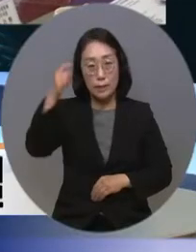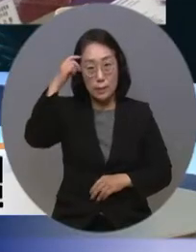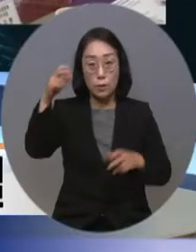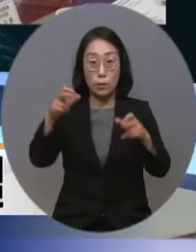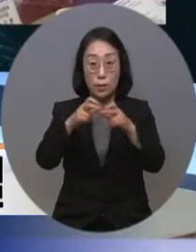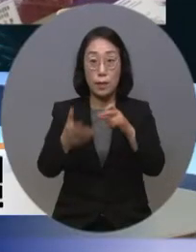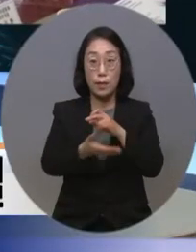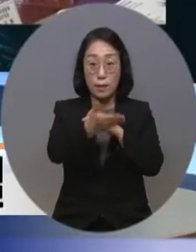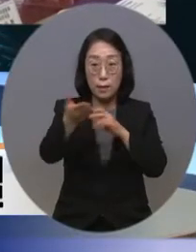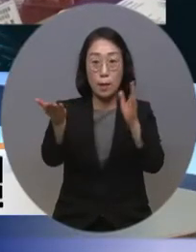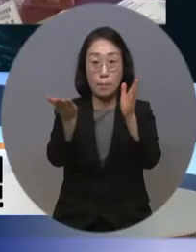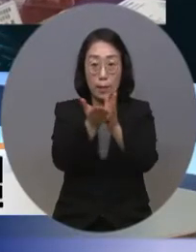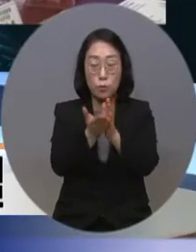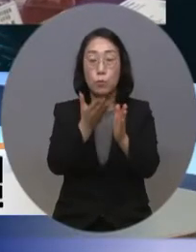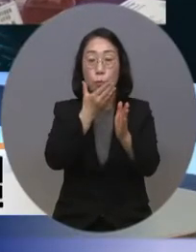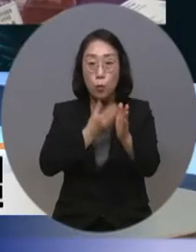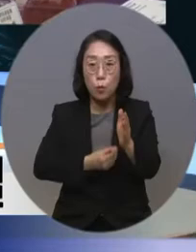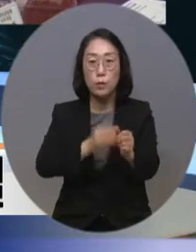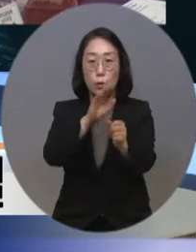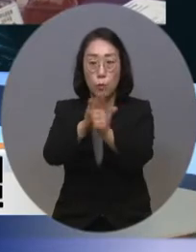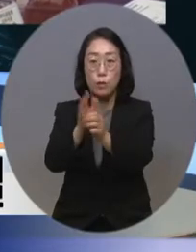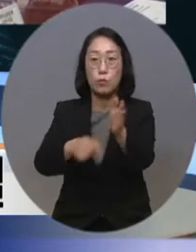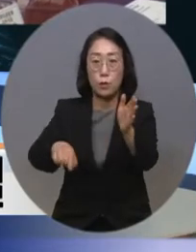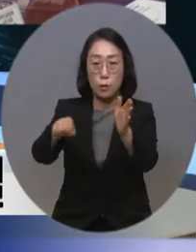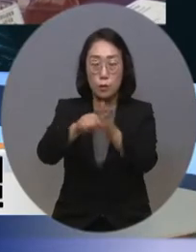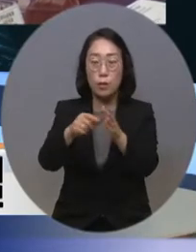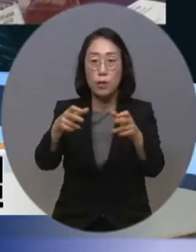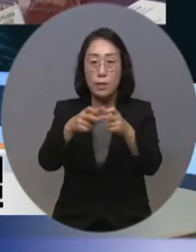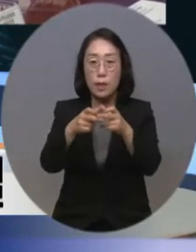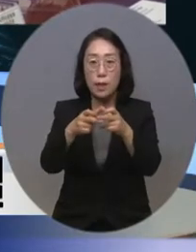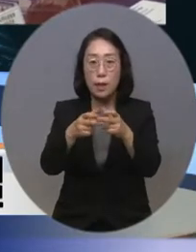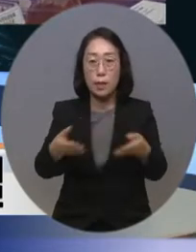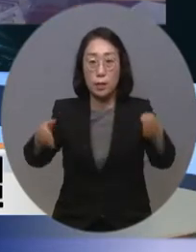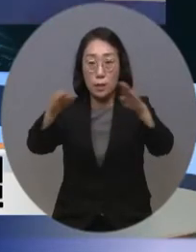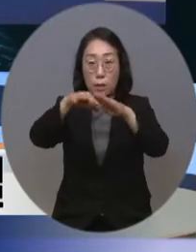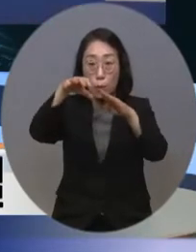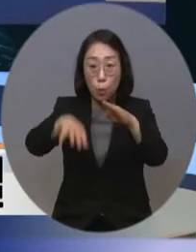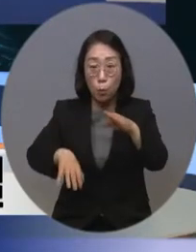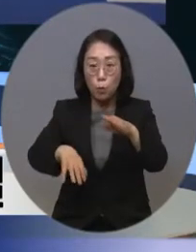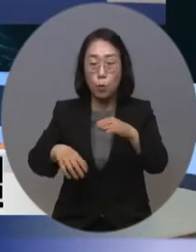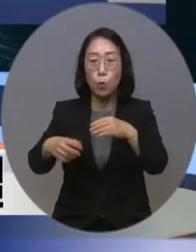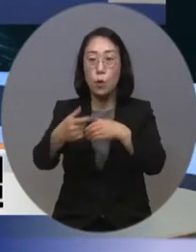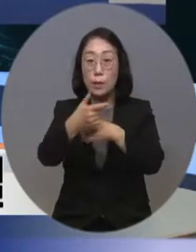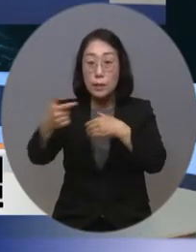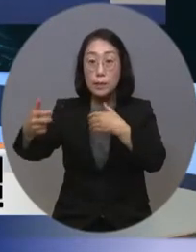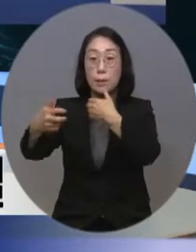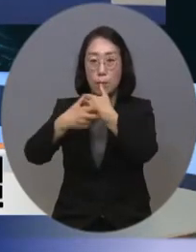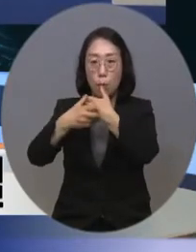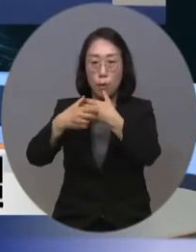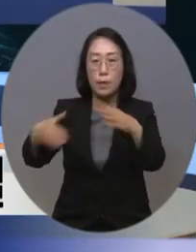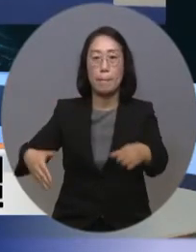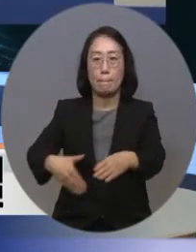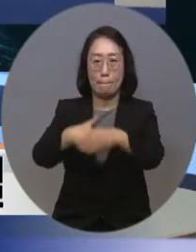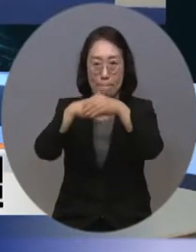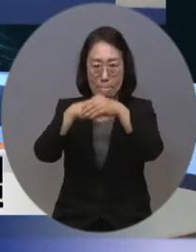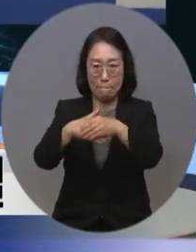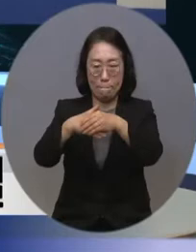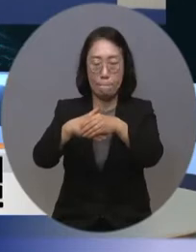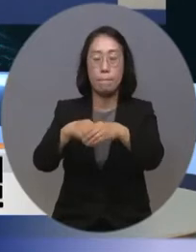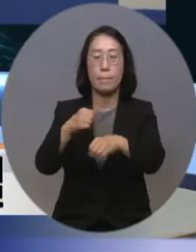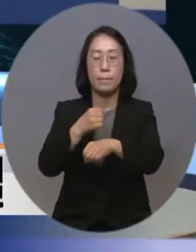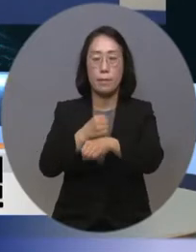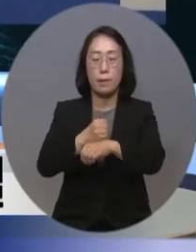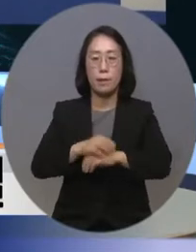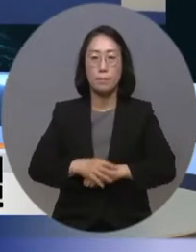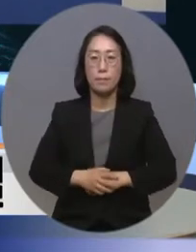지적장애인들에게 맞춤형 복지를 실현하기 위해 장애인 거주시설과 종합병원이 손을 맞잡았습니다. 보도에 정우선